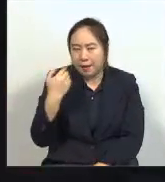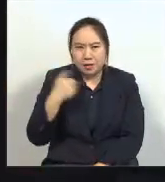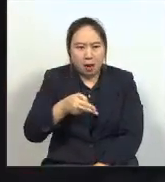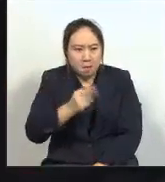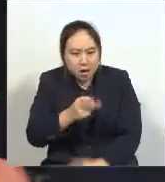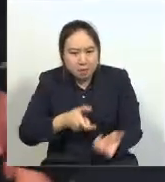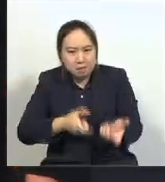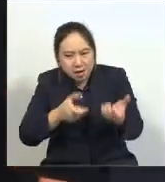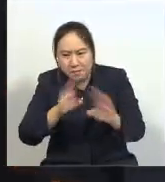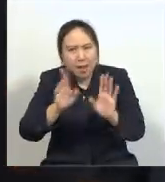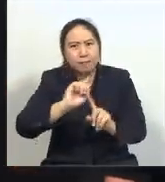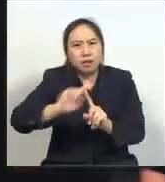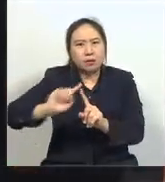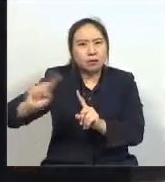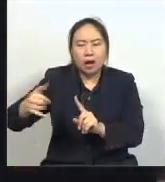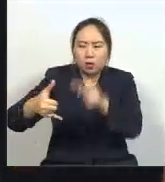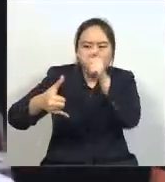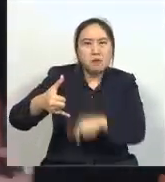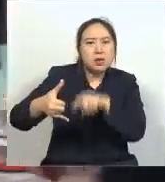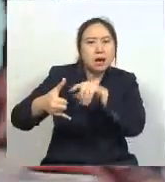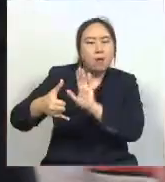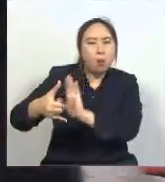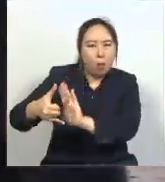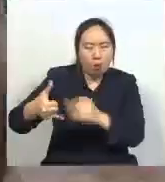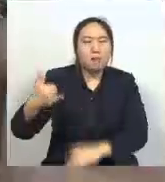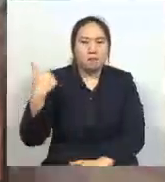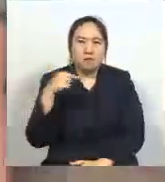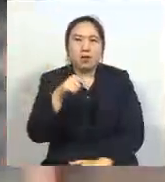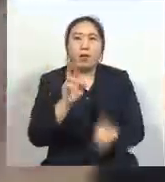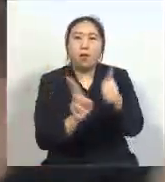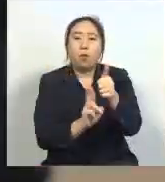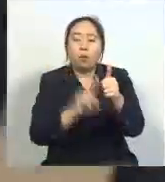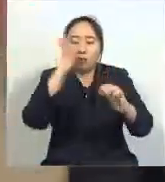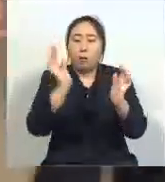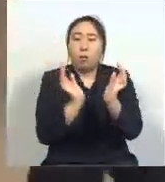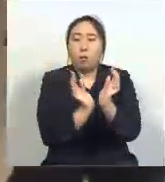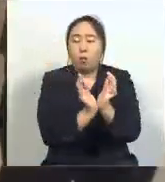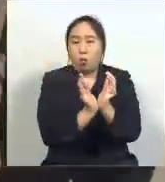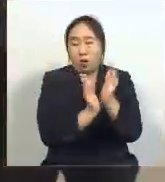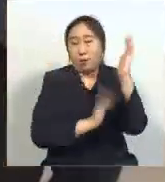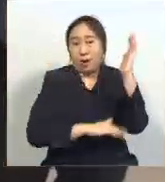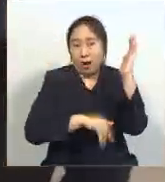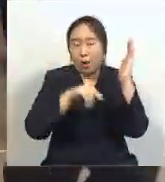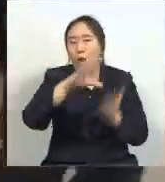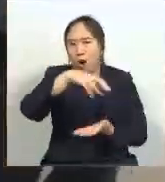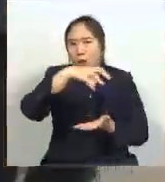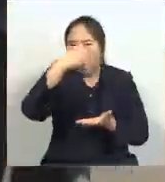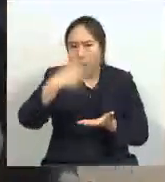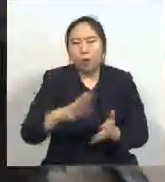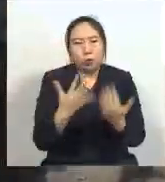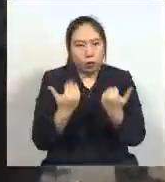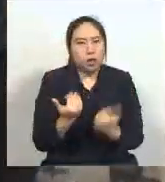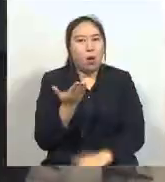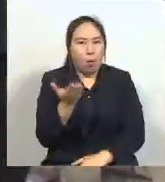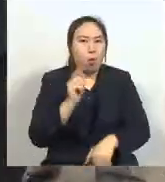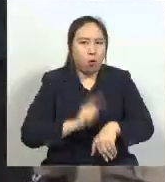ชนิดในการก่อเหตุซึ่งพฤติการของคนร้ายตนได้รับรายงานจากรองผู้บัญชาการตำรวจภูธรภาค9หลังจากนี้ขอเวล